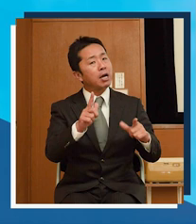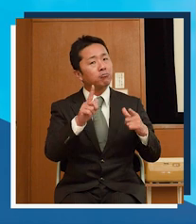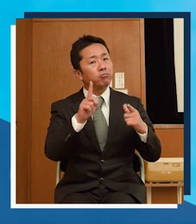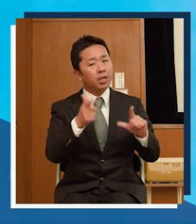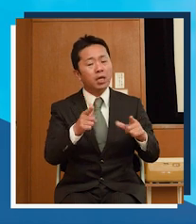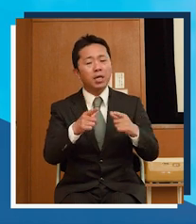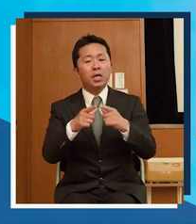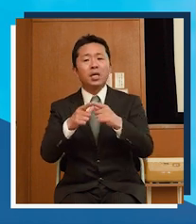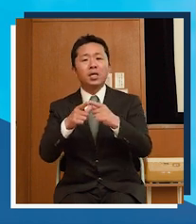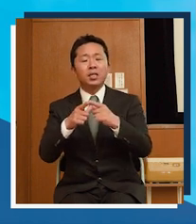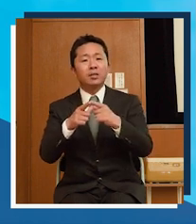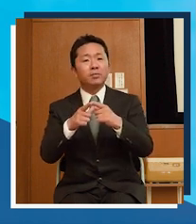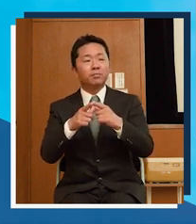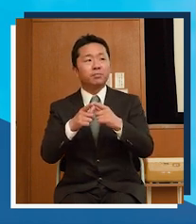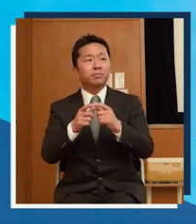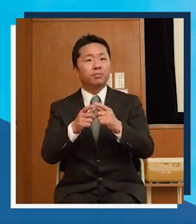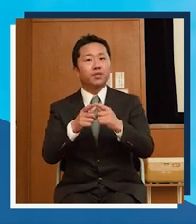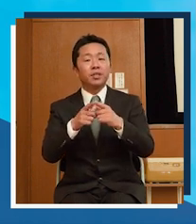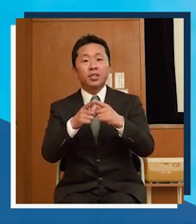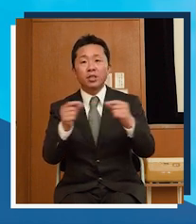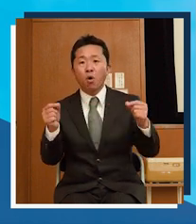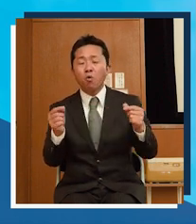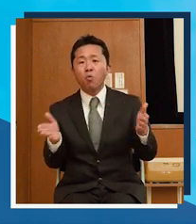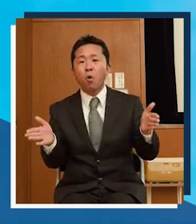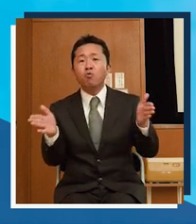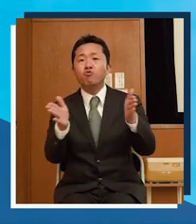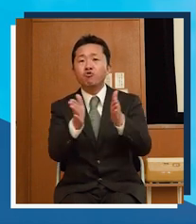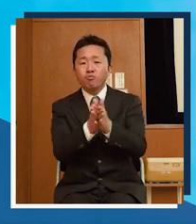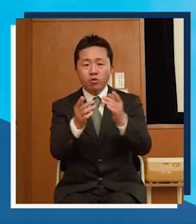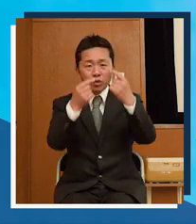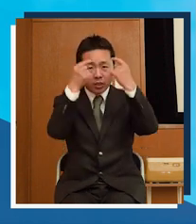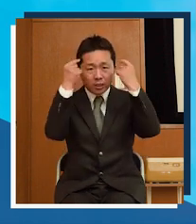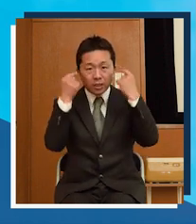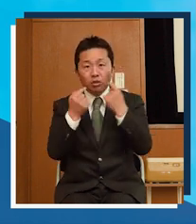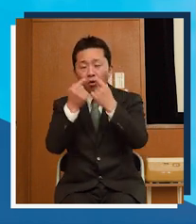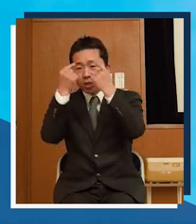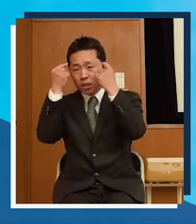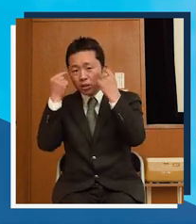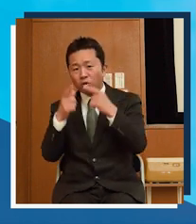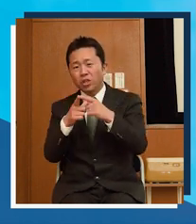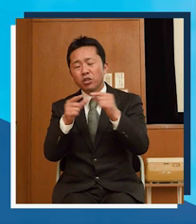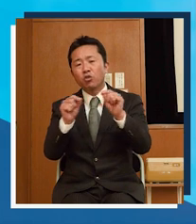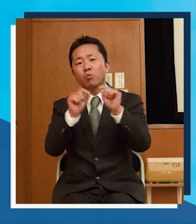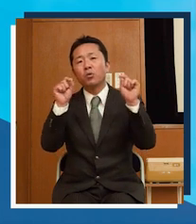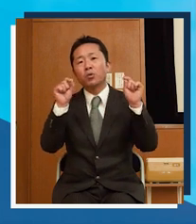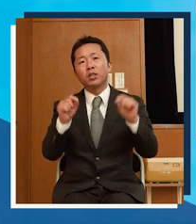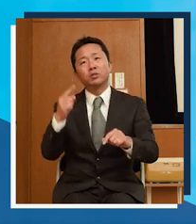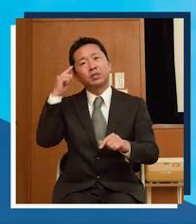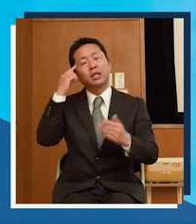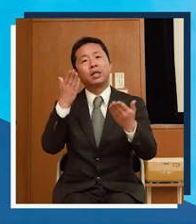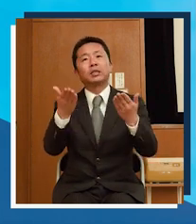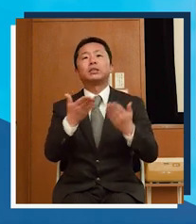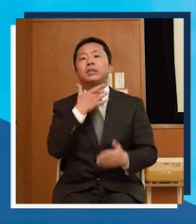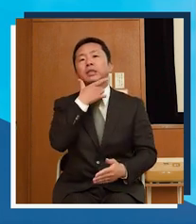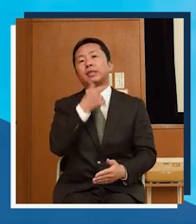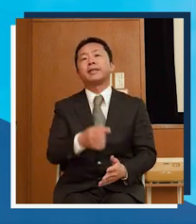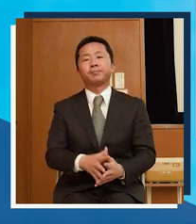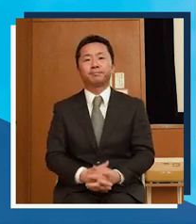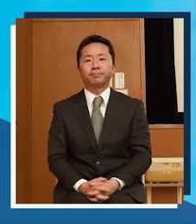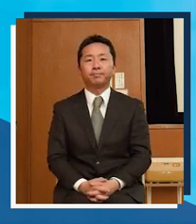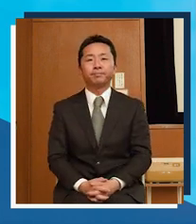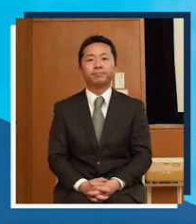試験の問題であってやっぱり日本国民1人1人が考えていただきたい問題だなていう風に強く思ってい